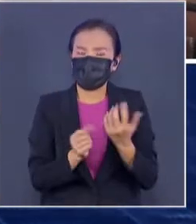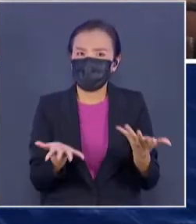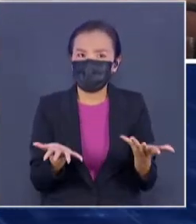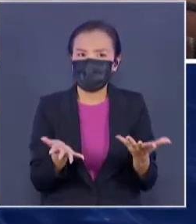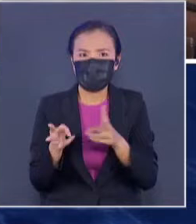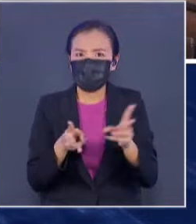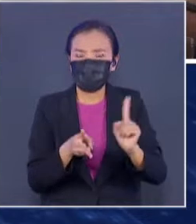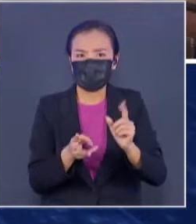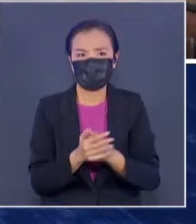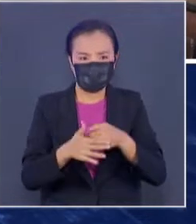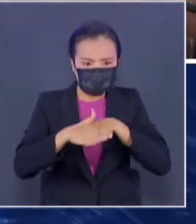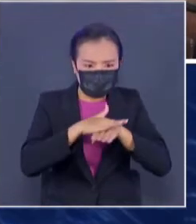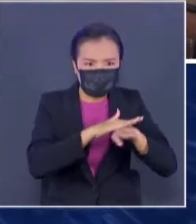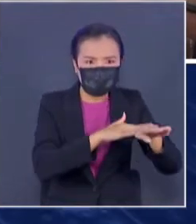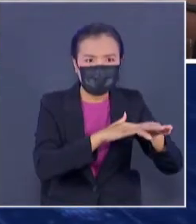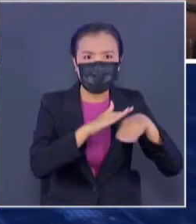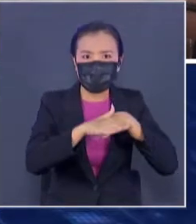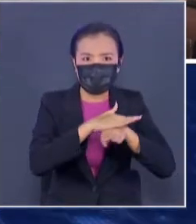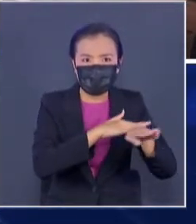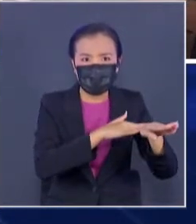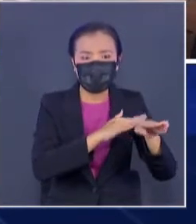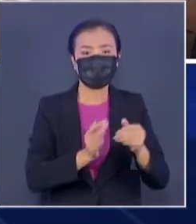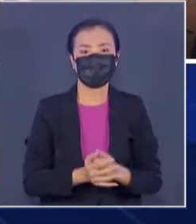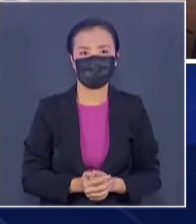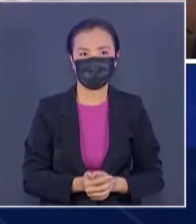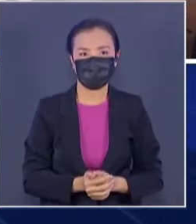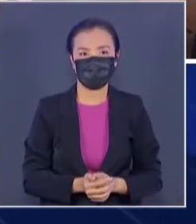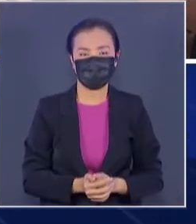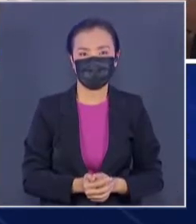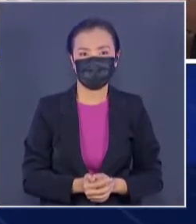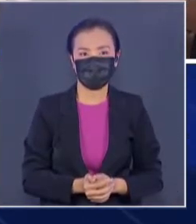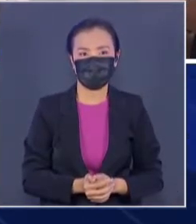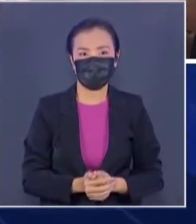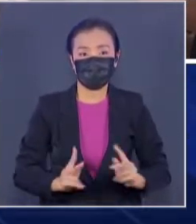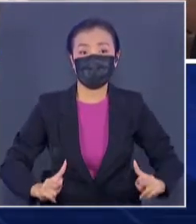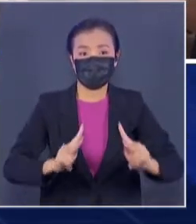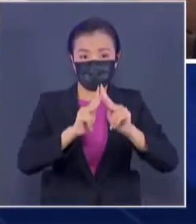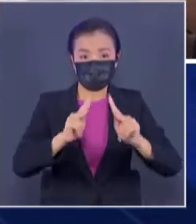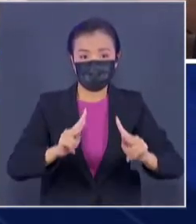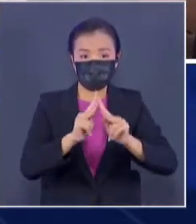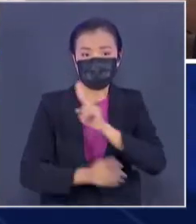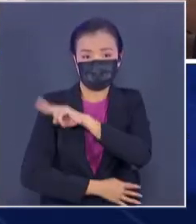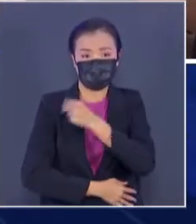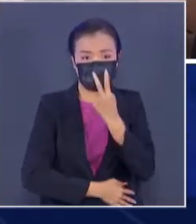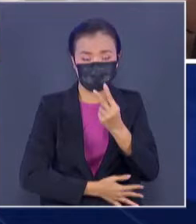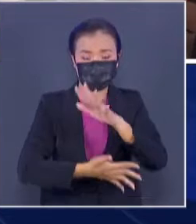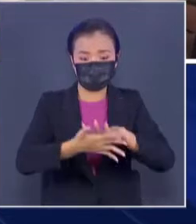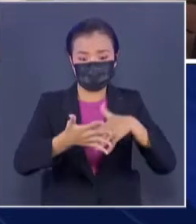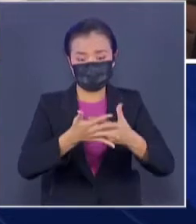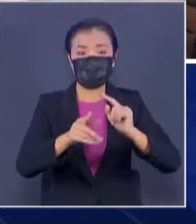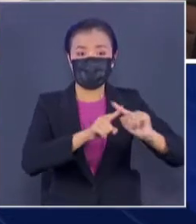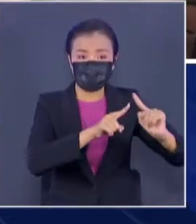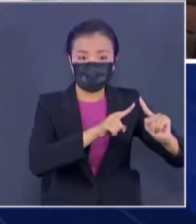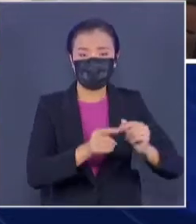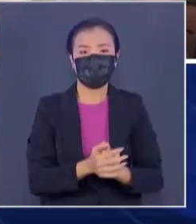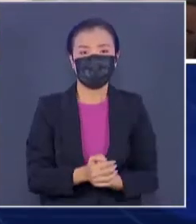ทำไมนักท่องเที่ยวรายนี้ถึงหลบหนีออกมาจากโรงแรมได้ขณะเดียวกันทางกระทรวงเองก็ต้องไปดูด้วยครับมาตรการต่างๆ